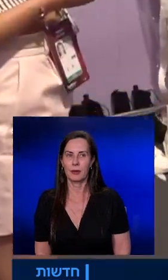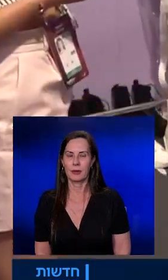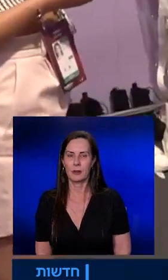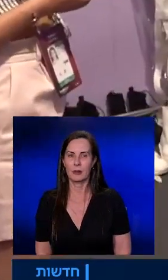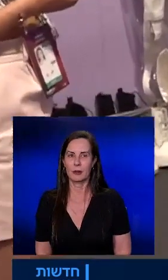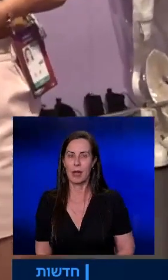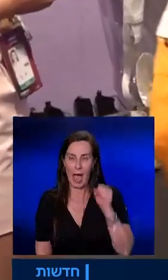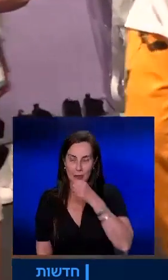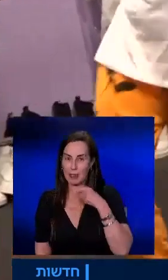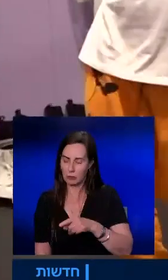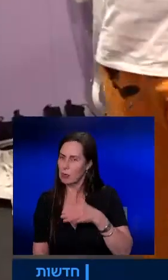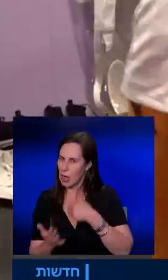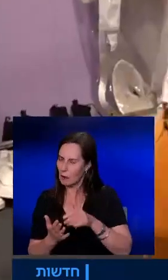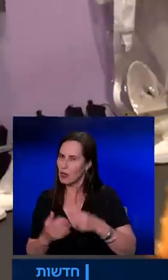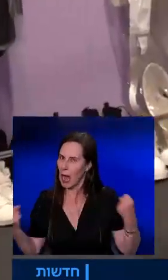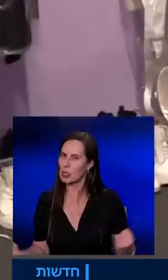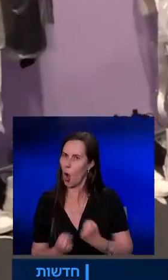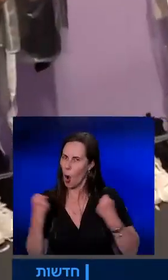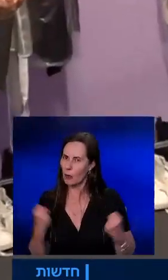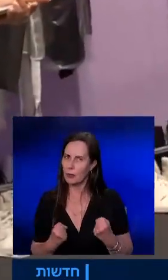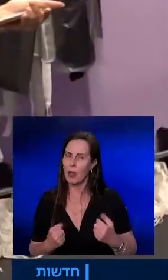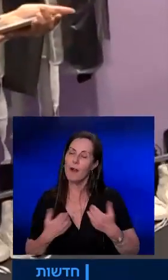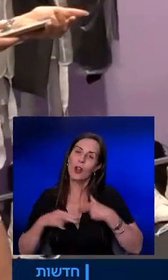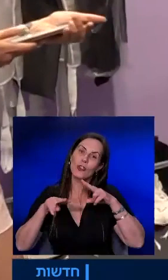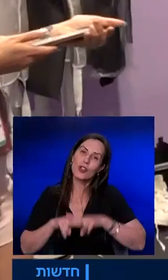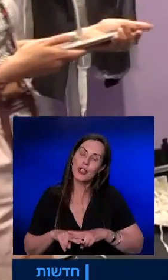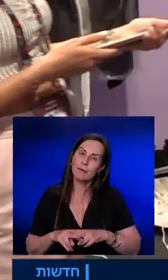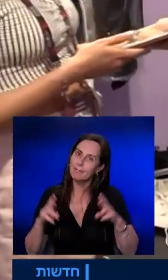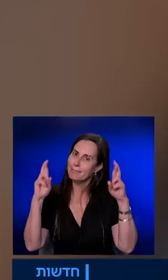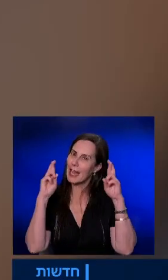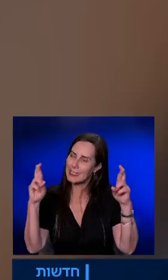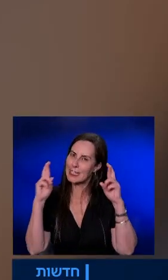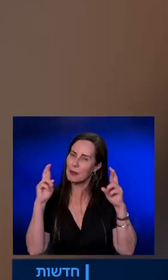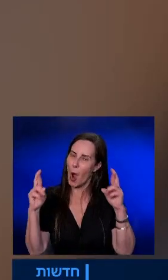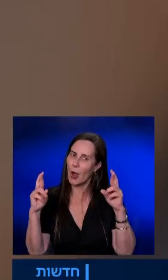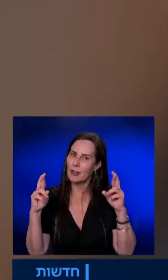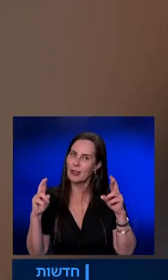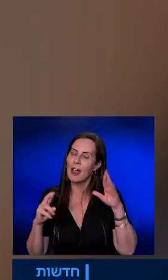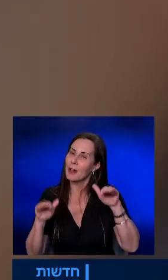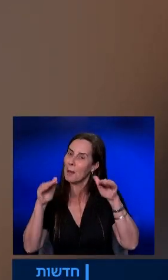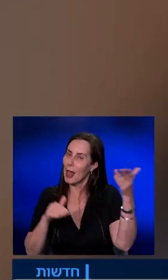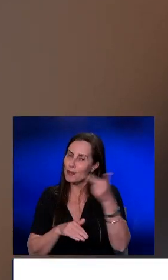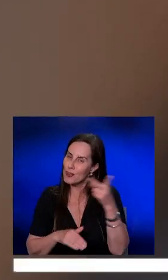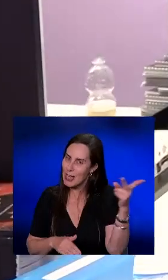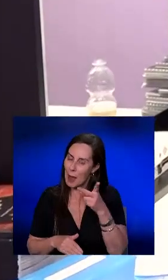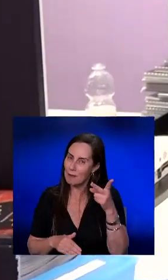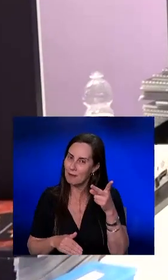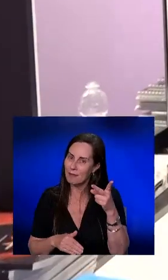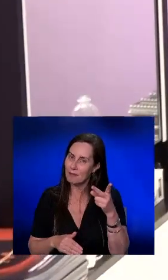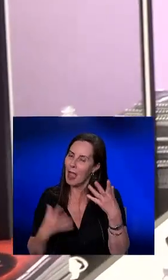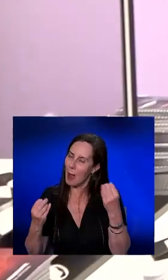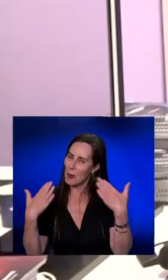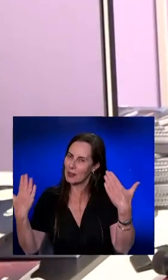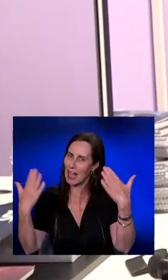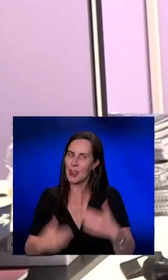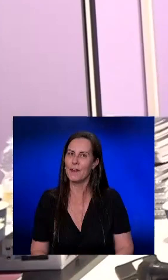מיכאל והצוות ימשיכו בחזרות, ולנו נשאר להחזיק להם אצבעות, וגם לאחל למיכאל ורועי המון מזל